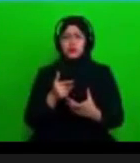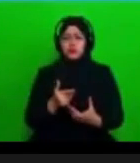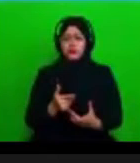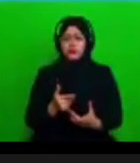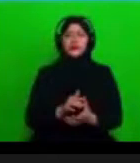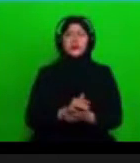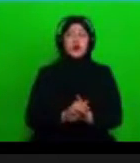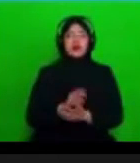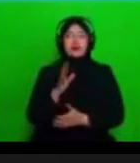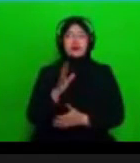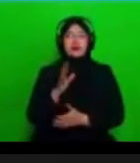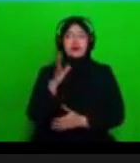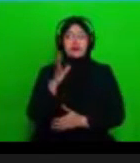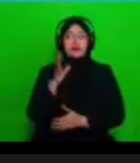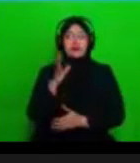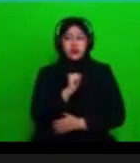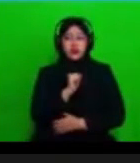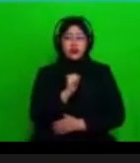membaca tren